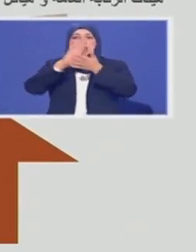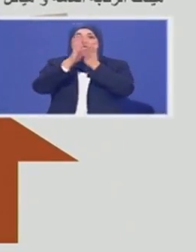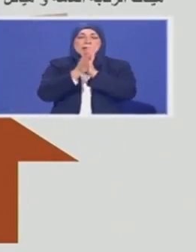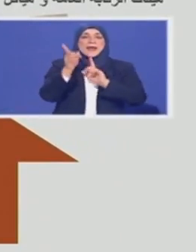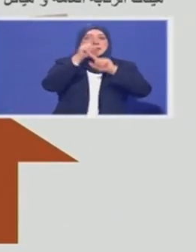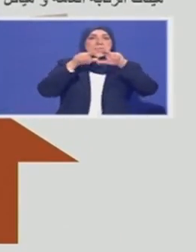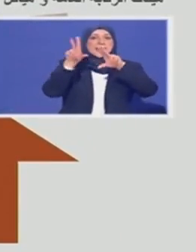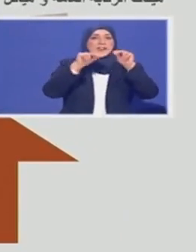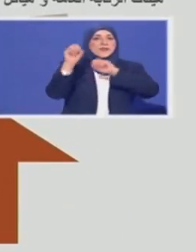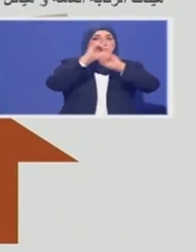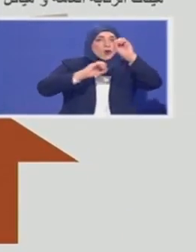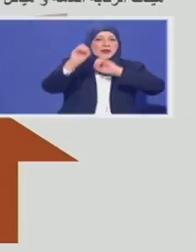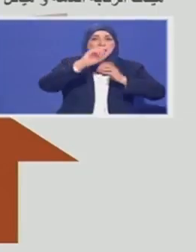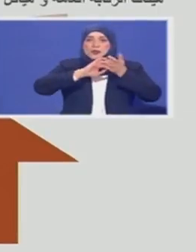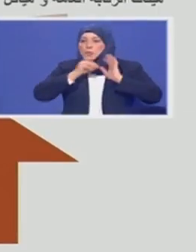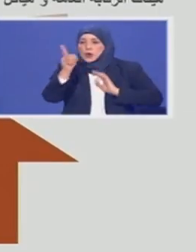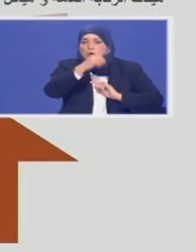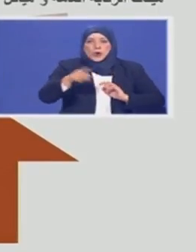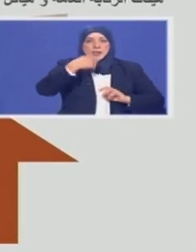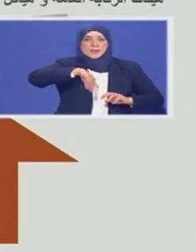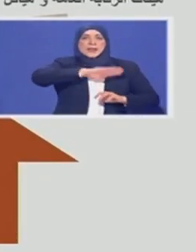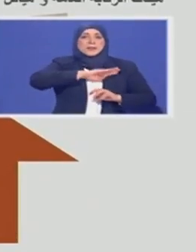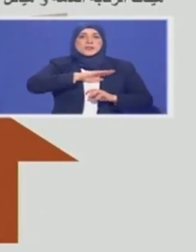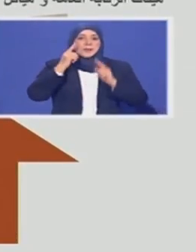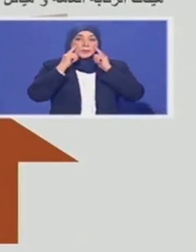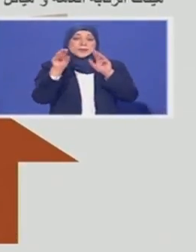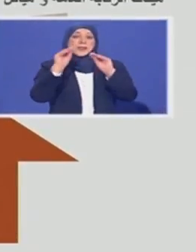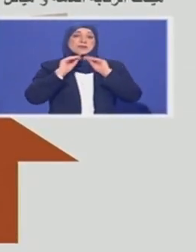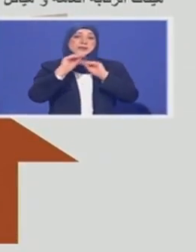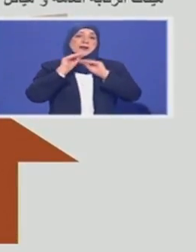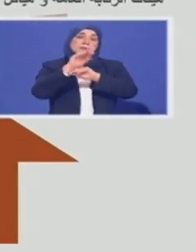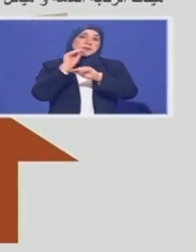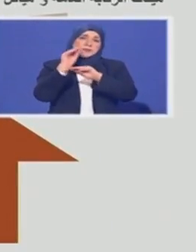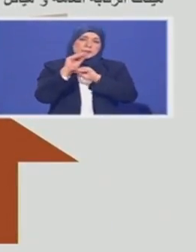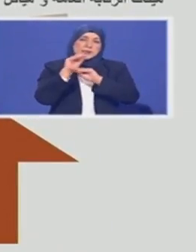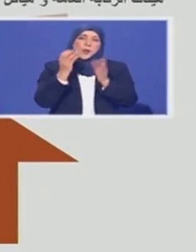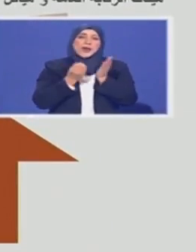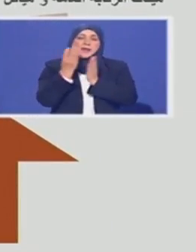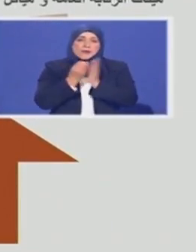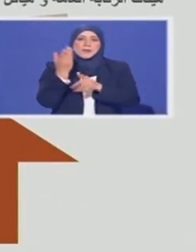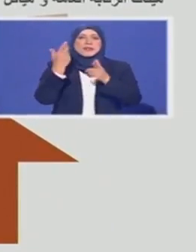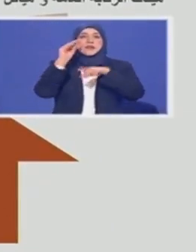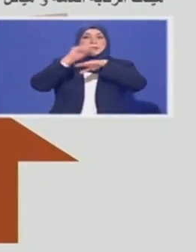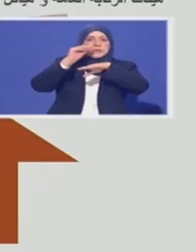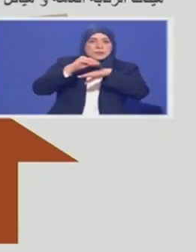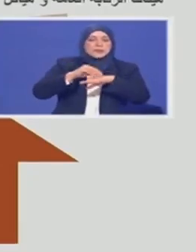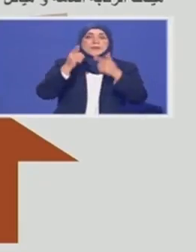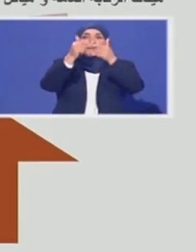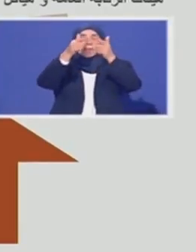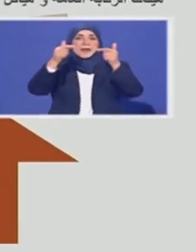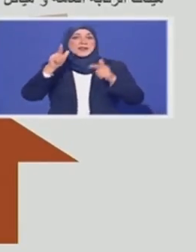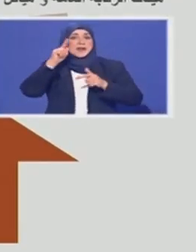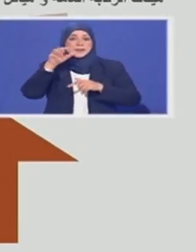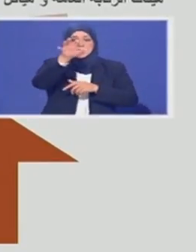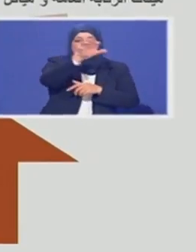المدني اللي باش يكون عندها كبير دور كبير في التوعية وفي الانخراط في العملية على المستوى